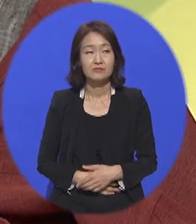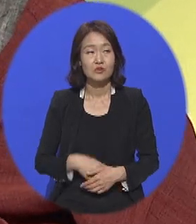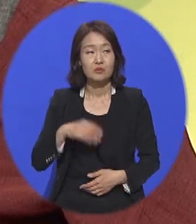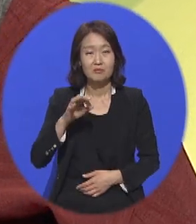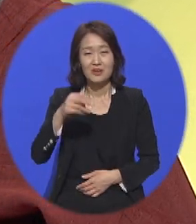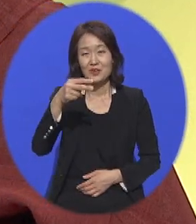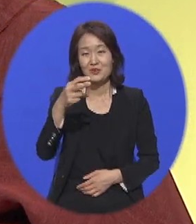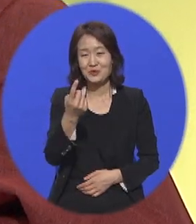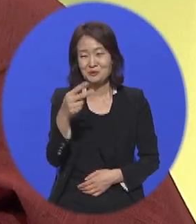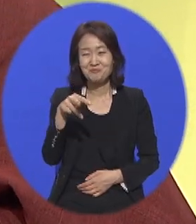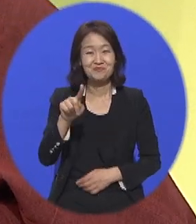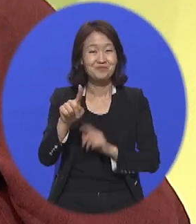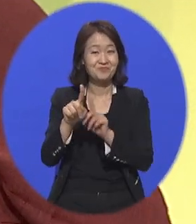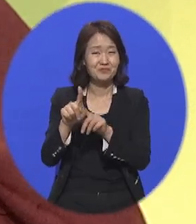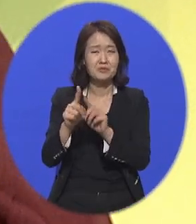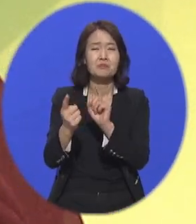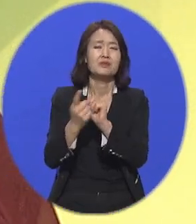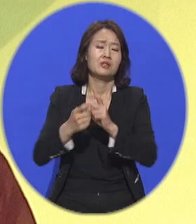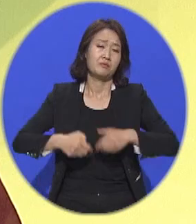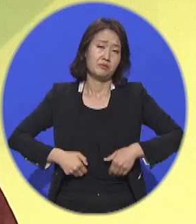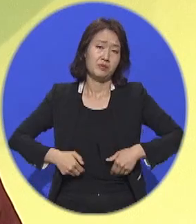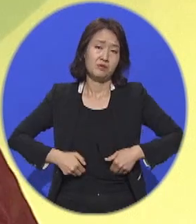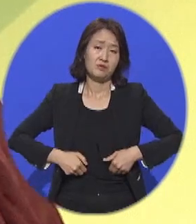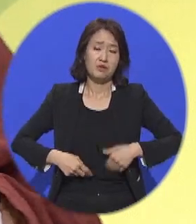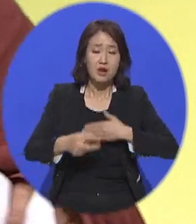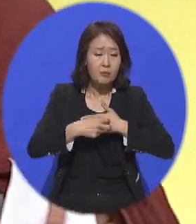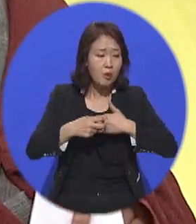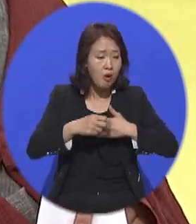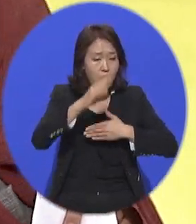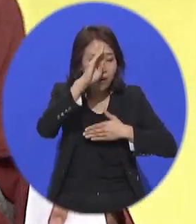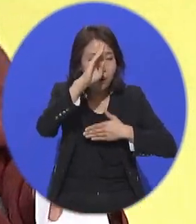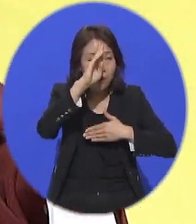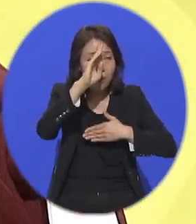도사를 만나야 됩니다. 우리가 몸을 아프더라도 병원에서